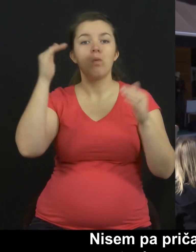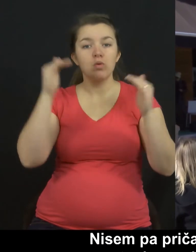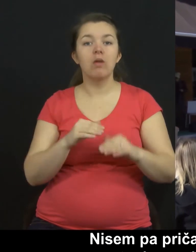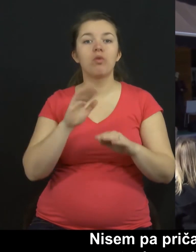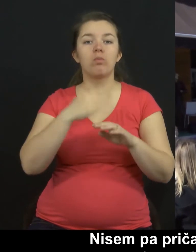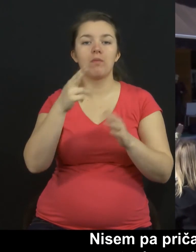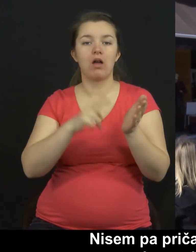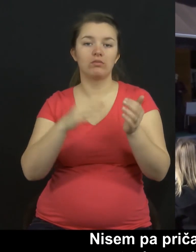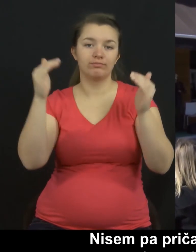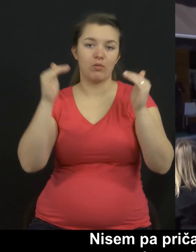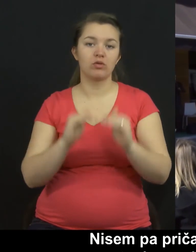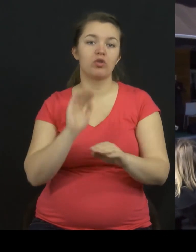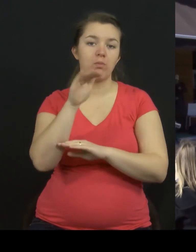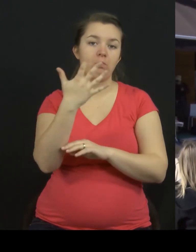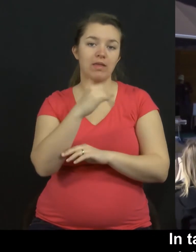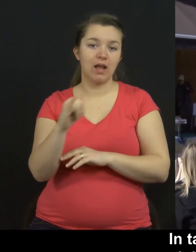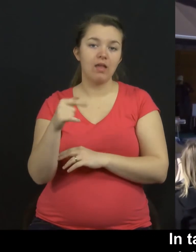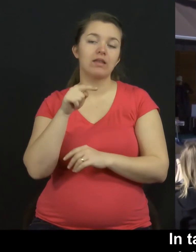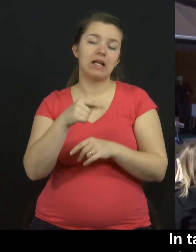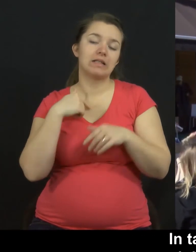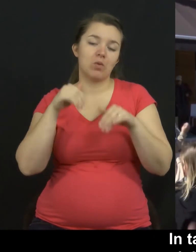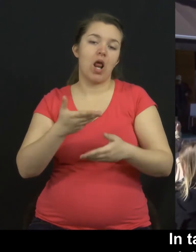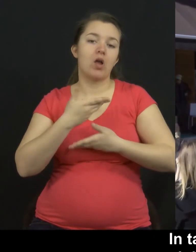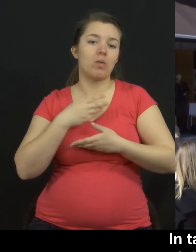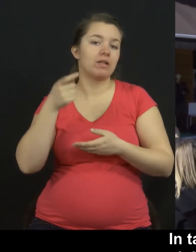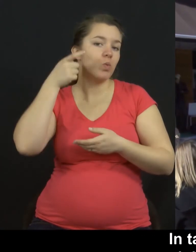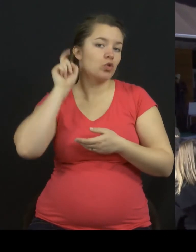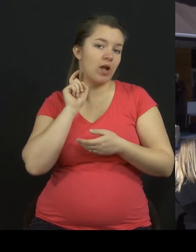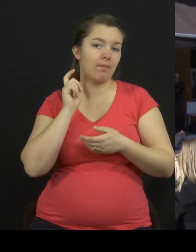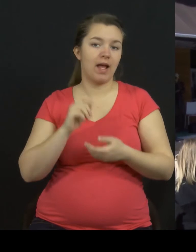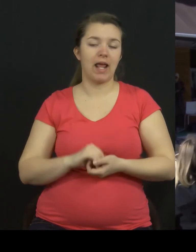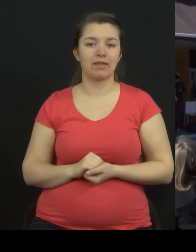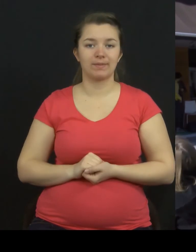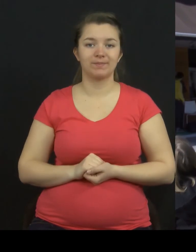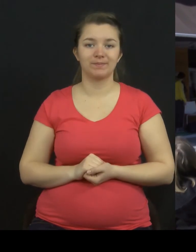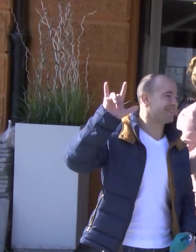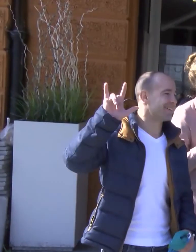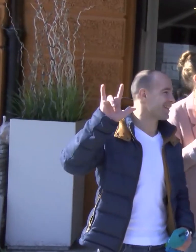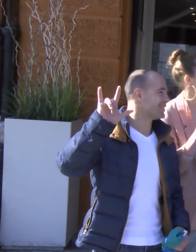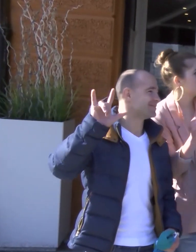bo poslabšal to, kar se je zgodilo po 5 letih in takrat sem pač mogla dobiti slušni aparat.